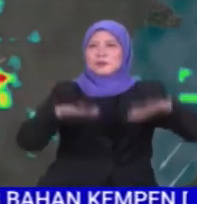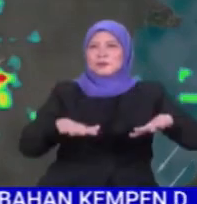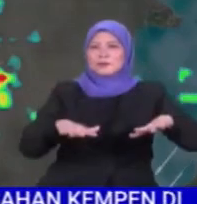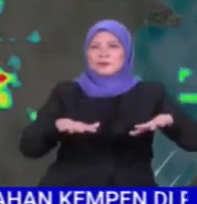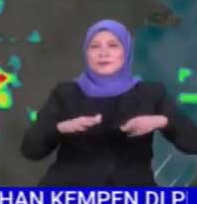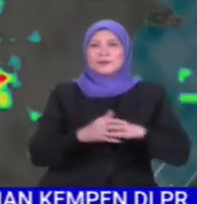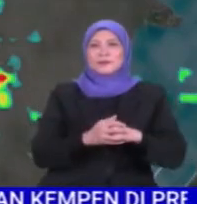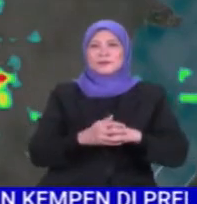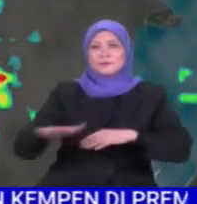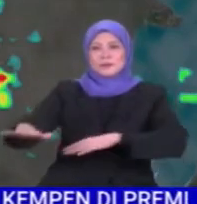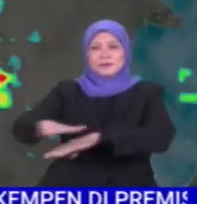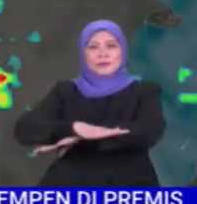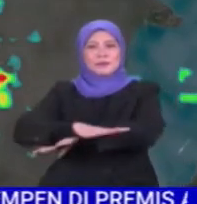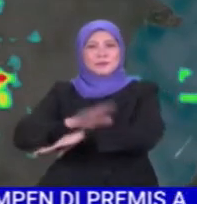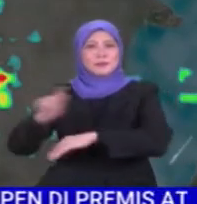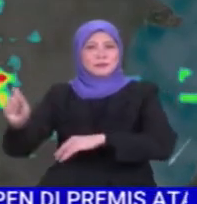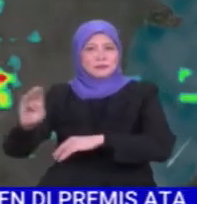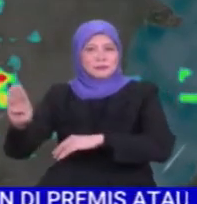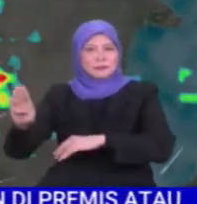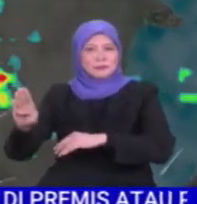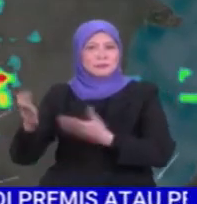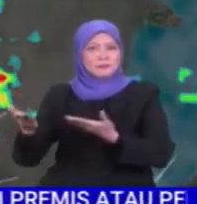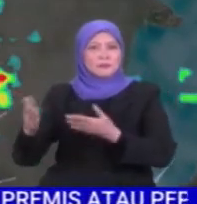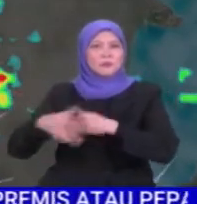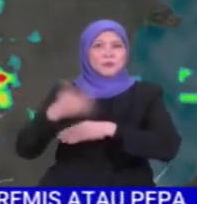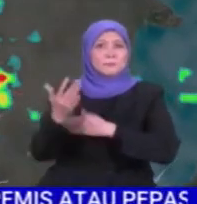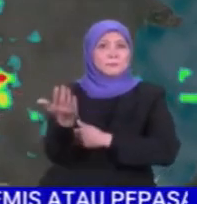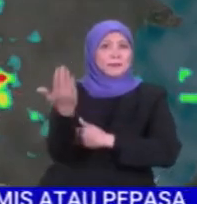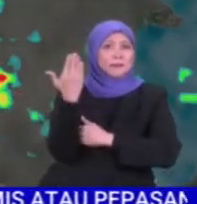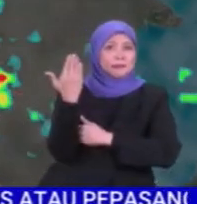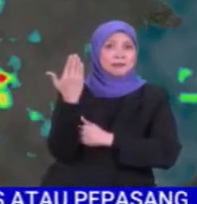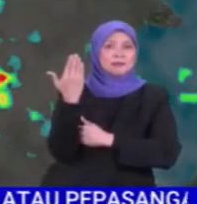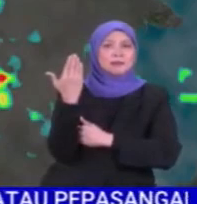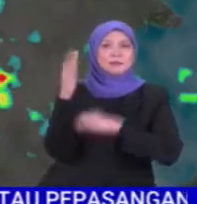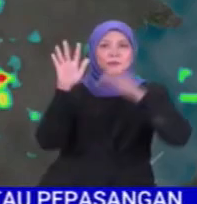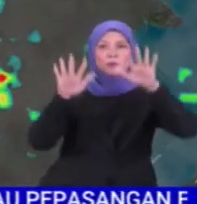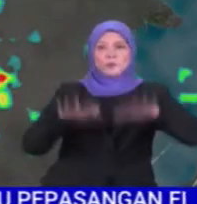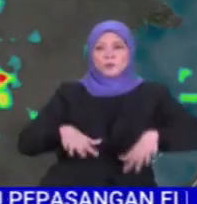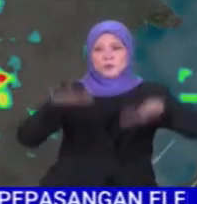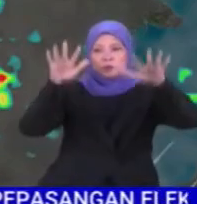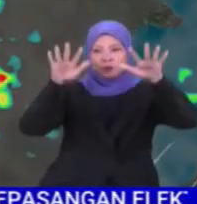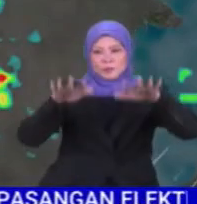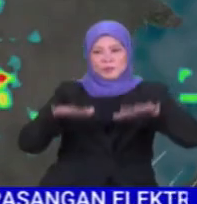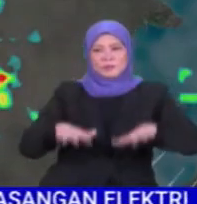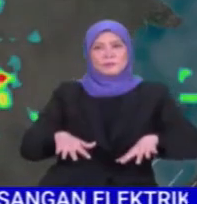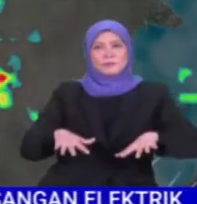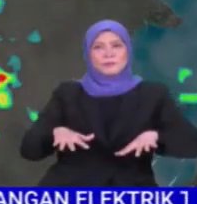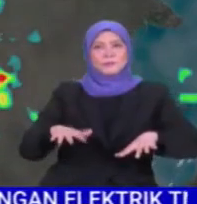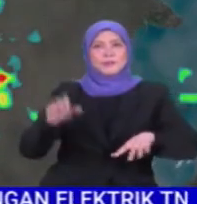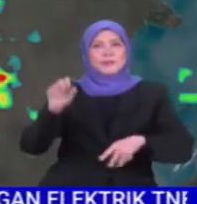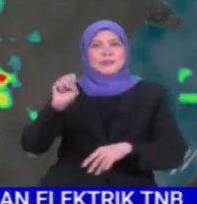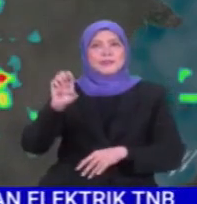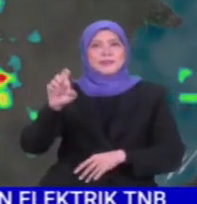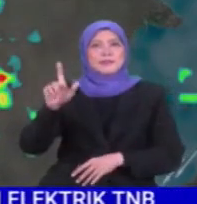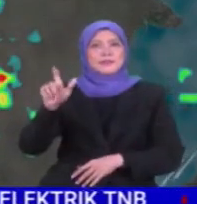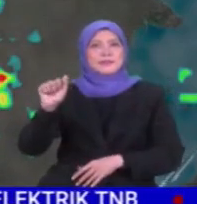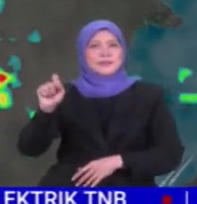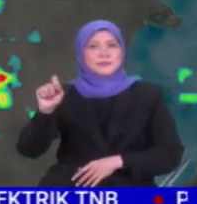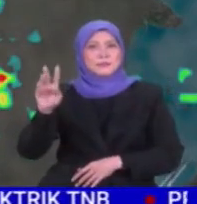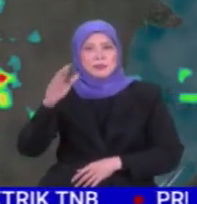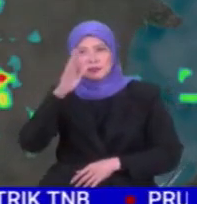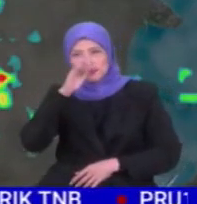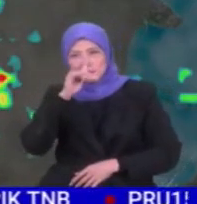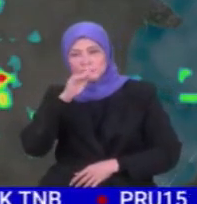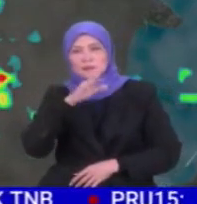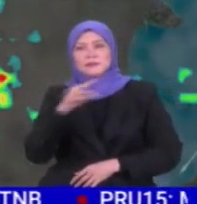negeri di pantai barat semenanjung Malaysia, yang mana pada awal pagi nanti hujan akan terbentuk di sekitar Selat Melaka dan